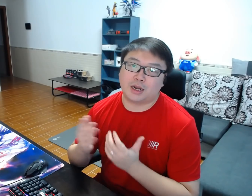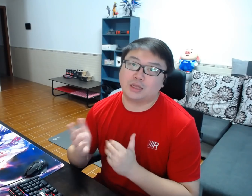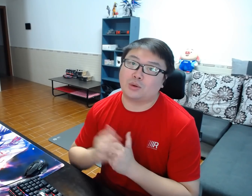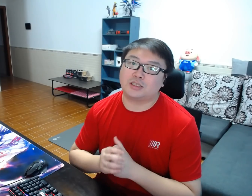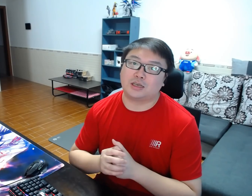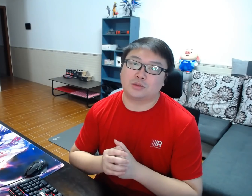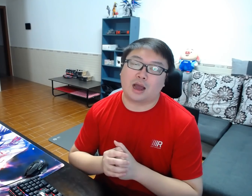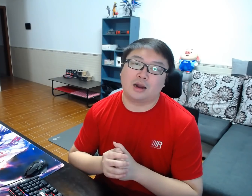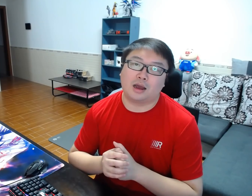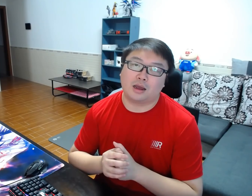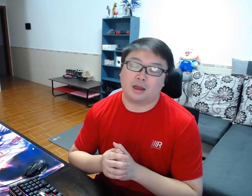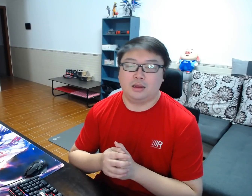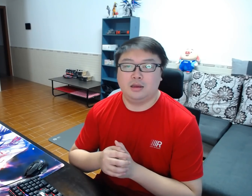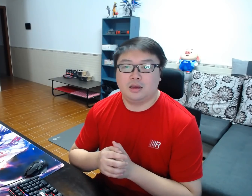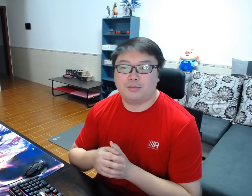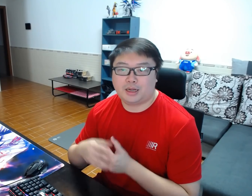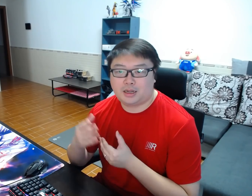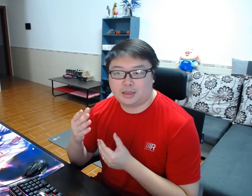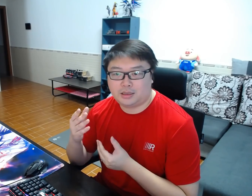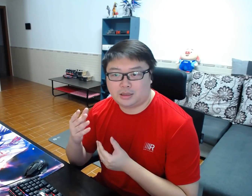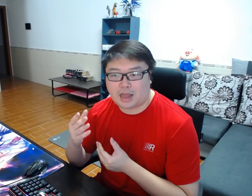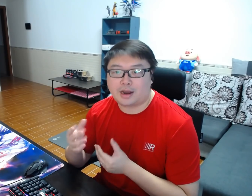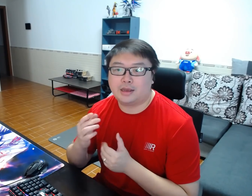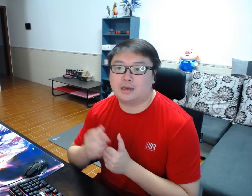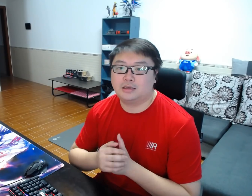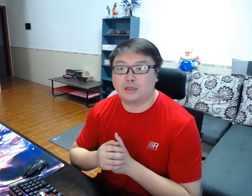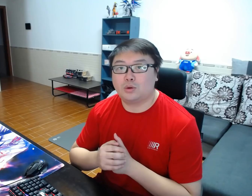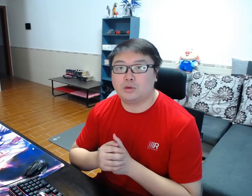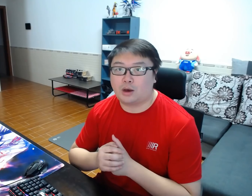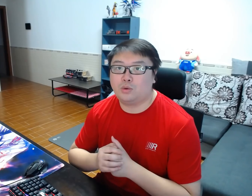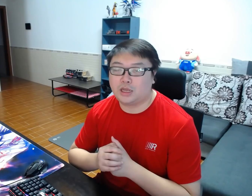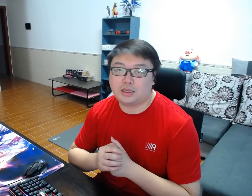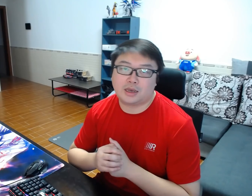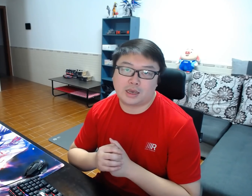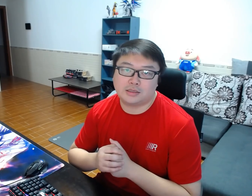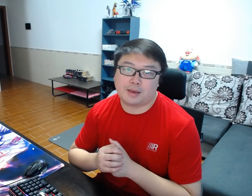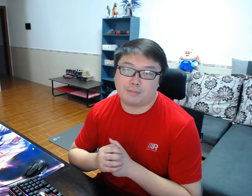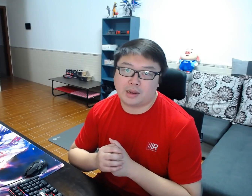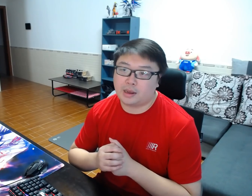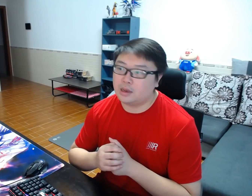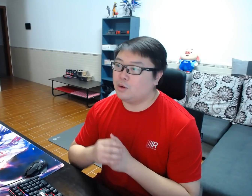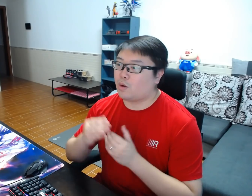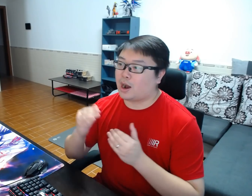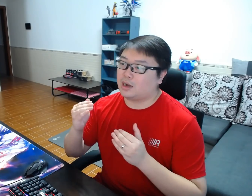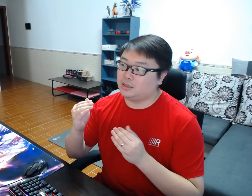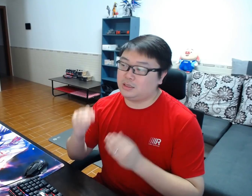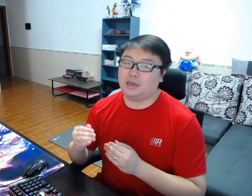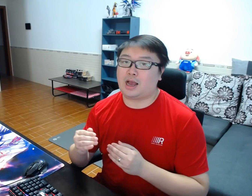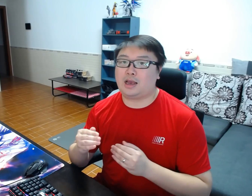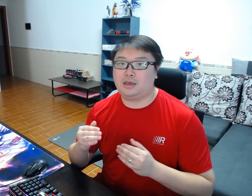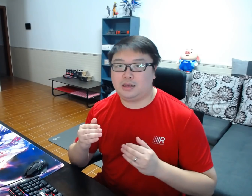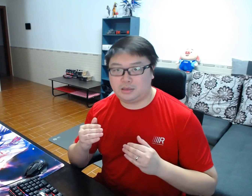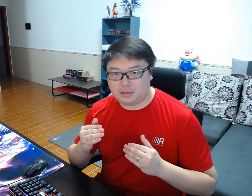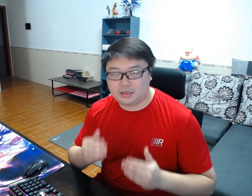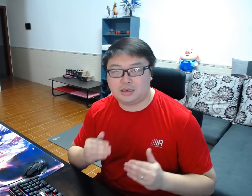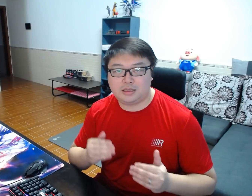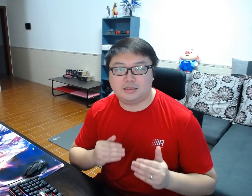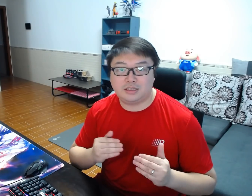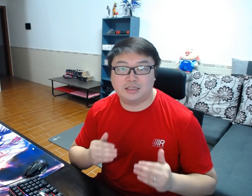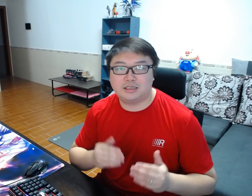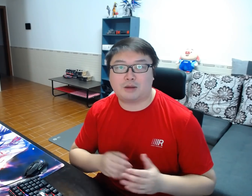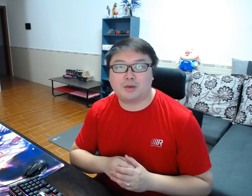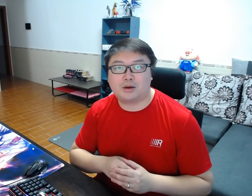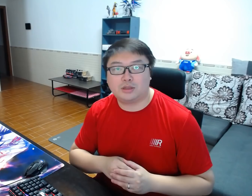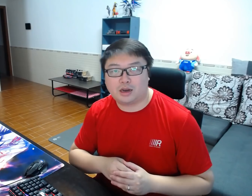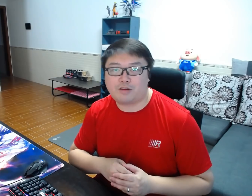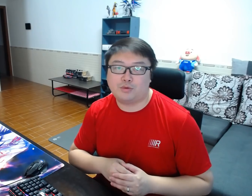定，咁啊呢度咧真係要等啦嚇，咁啊但係啊，亦都有一啲嘅記者問起話依家。